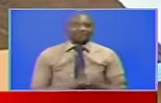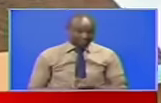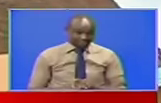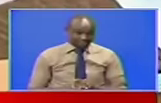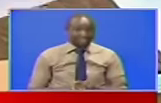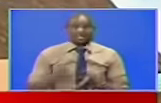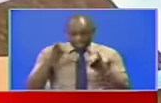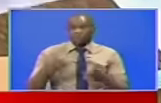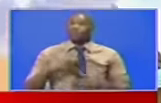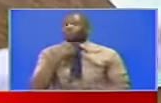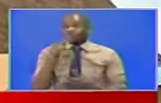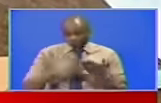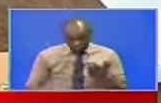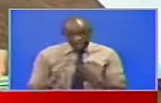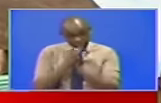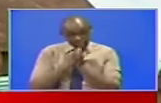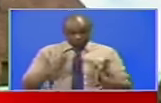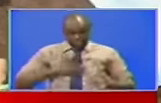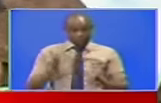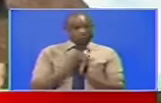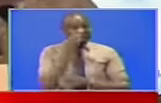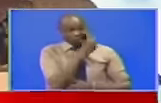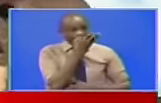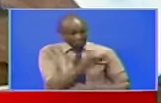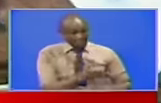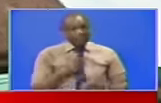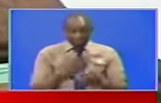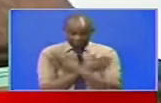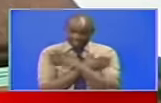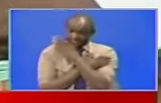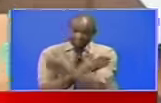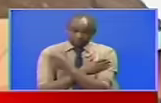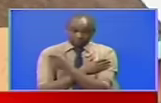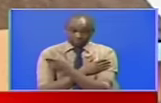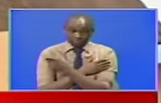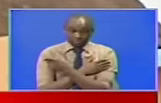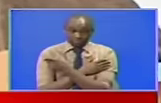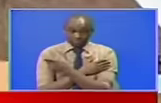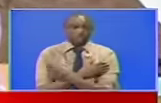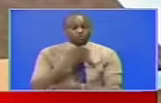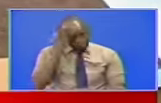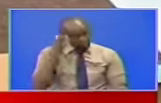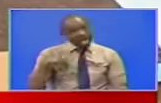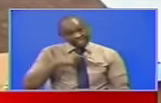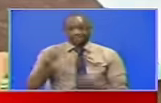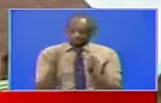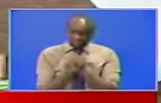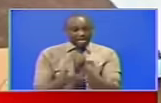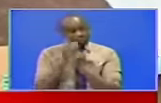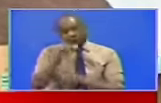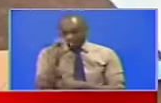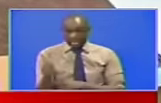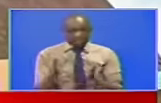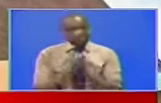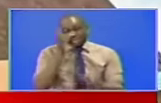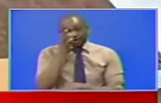Sasa nataka mjue story yangu na Kiraitu. Rafiki yangu Kiraitu Mtomorongi. Unajua tulikuwa pamoja tukisaidiana na